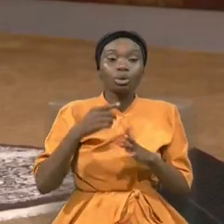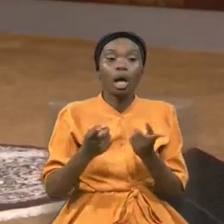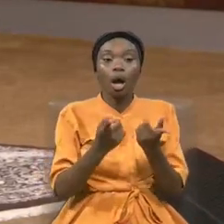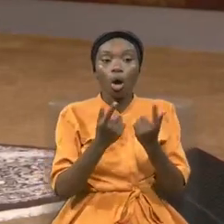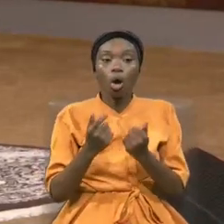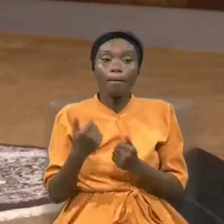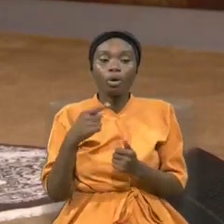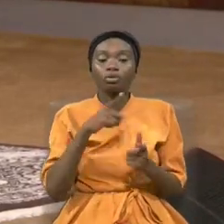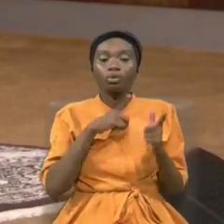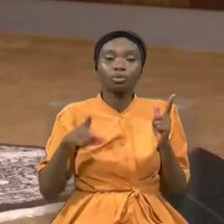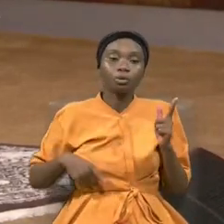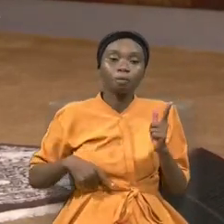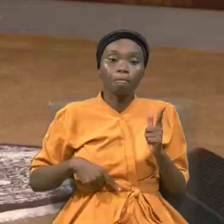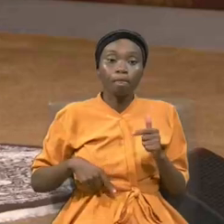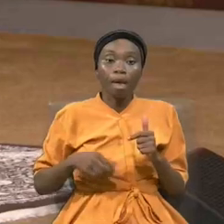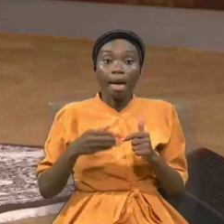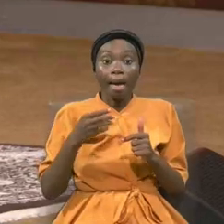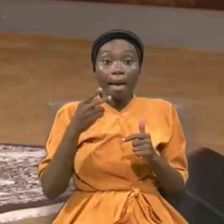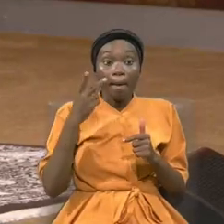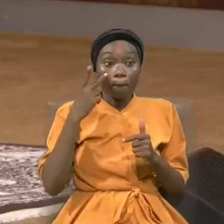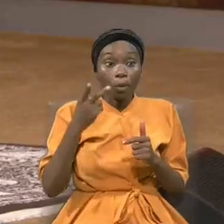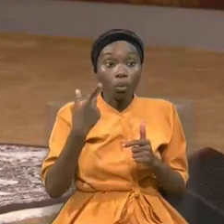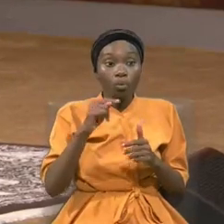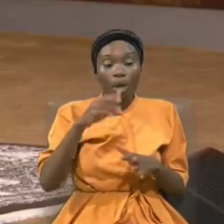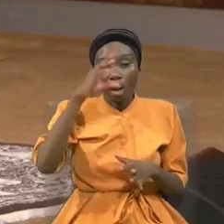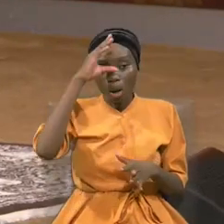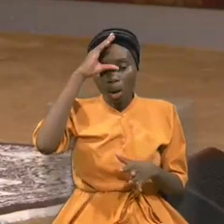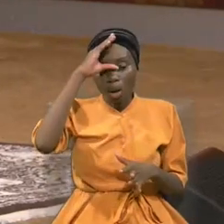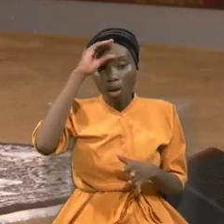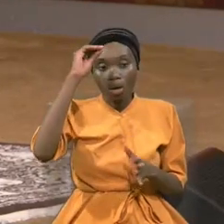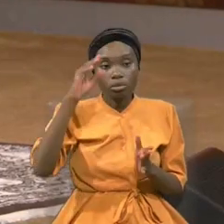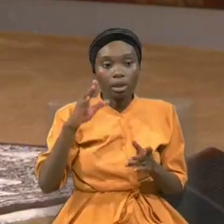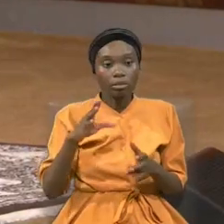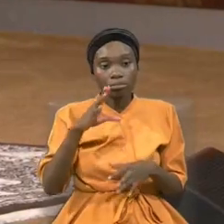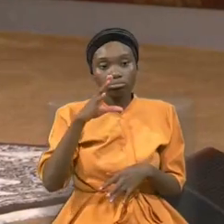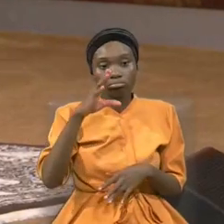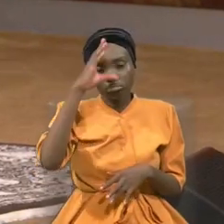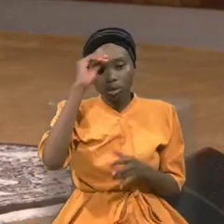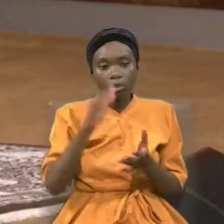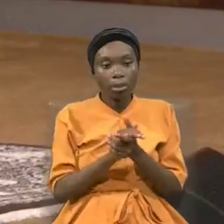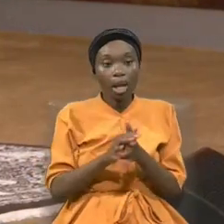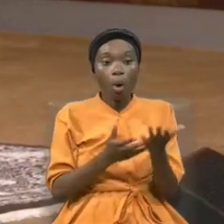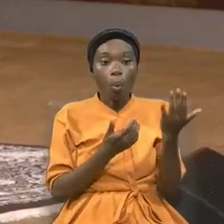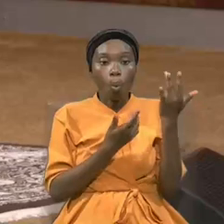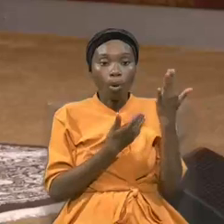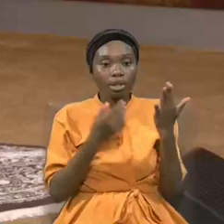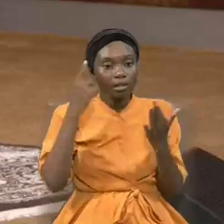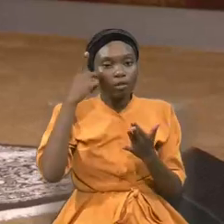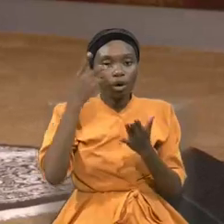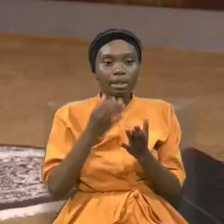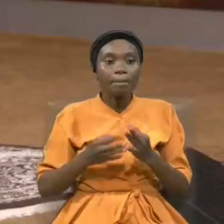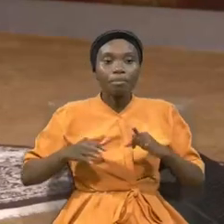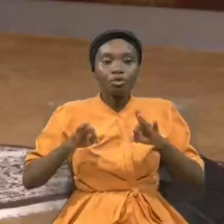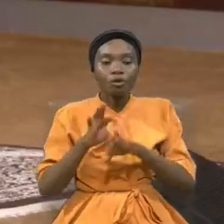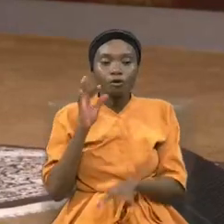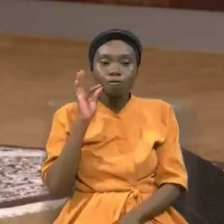jusqu'à l'avènement du Seigneur. Voici le laboureur attend le